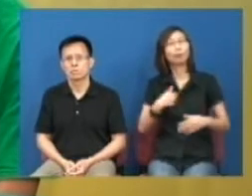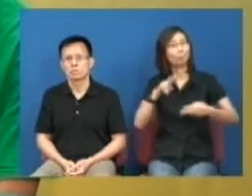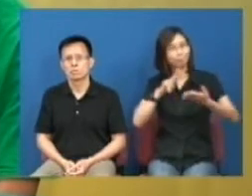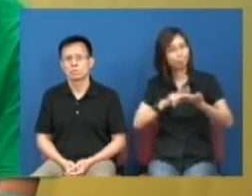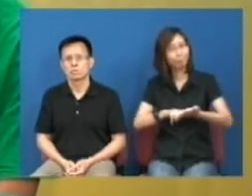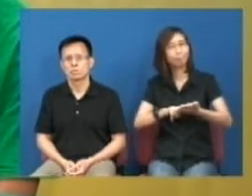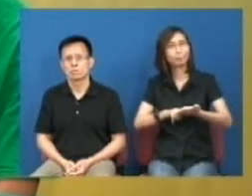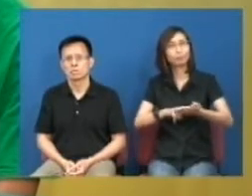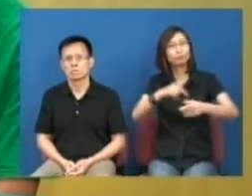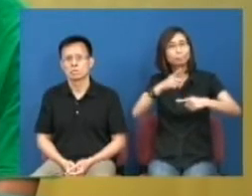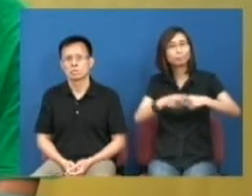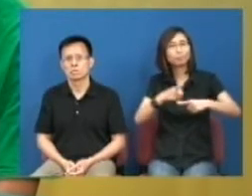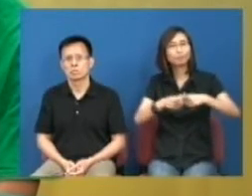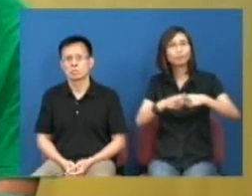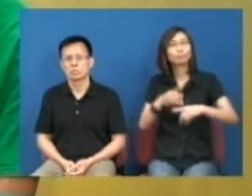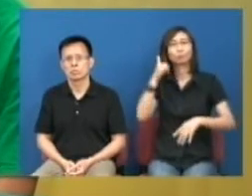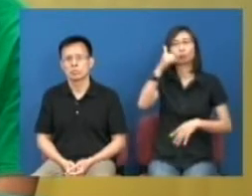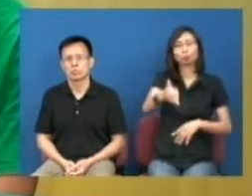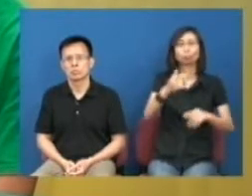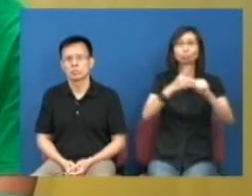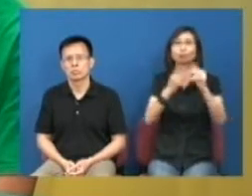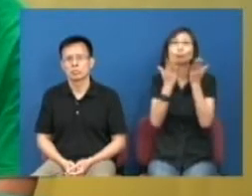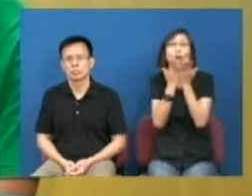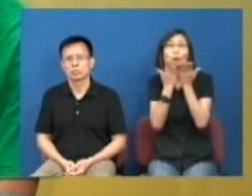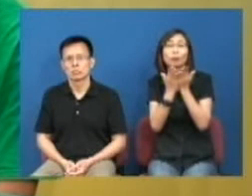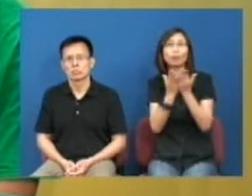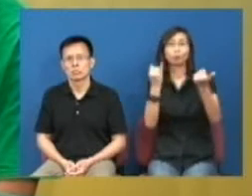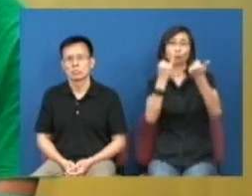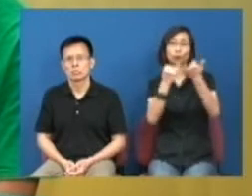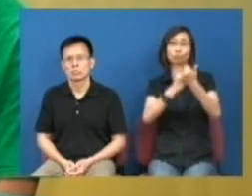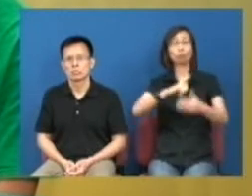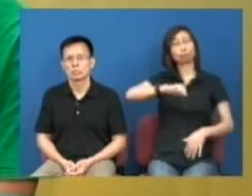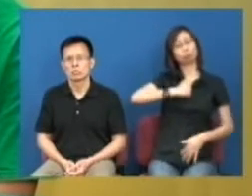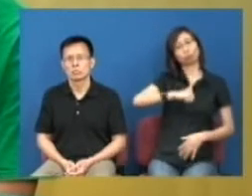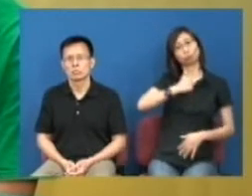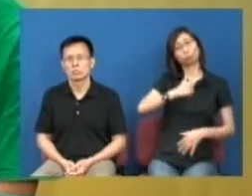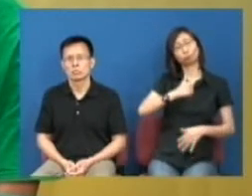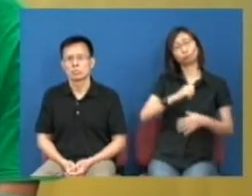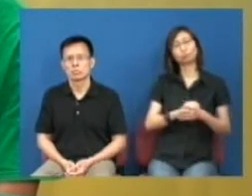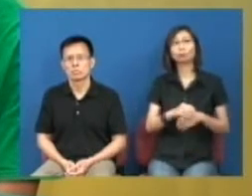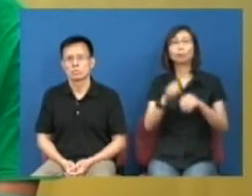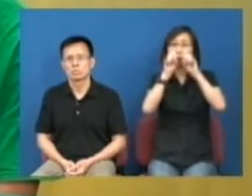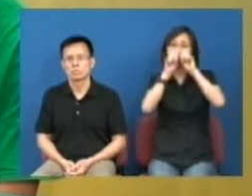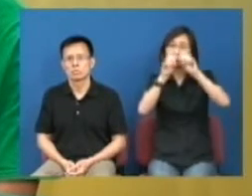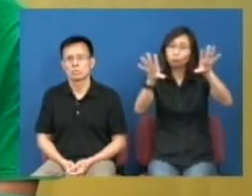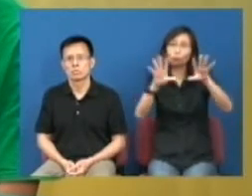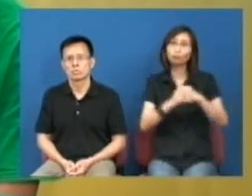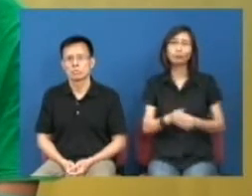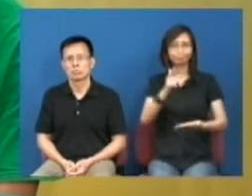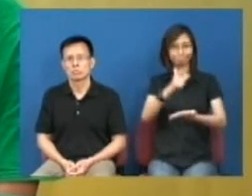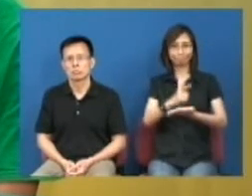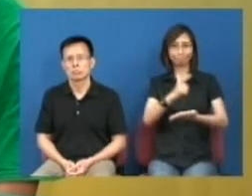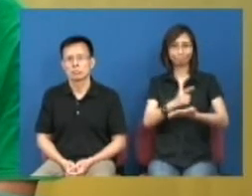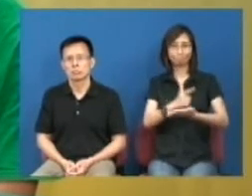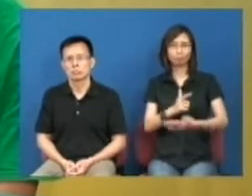就係話，其實你落到去中學同中學生或者師生，去直接將一啲信息俾佢哋咧，咁依個都好重要。